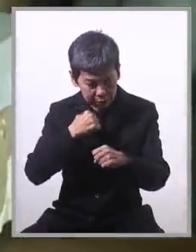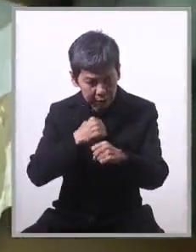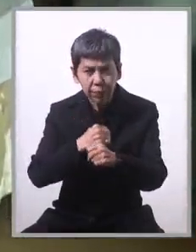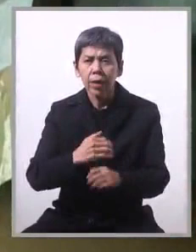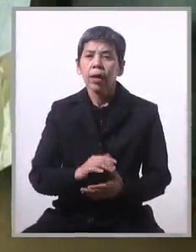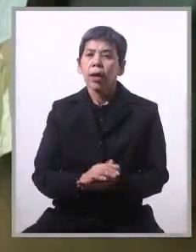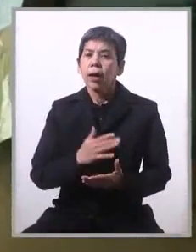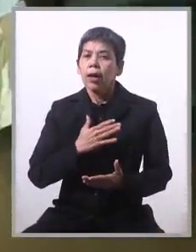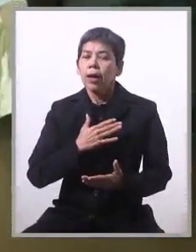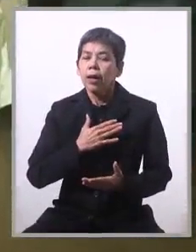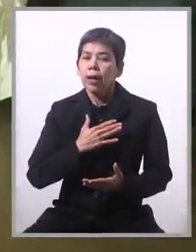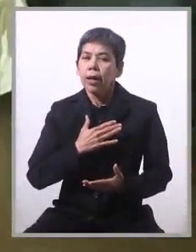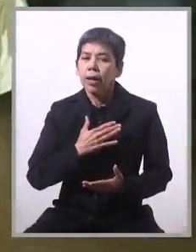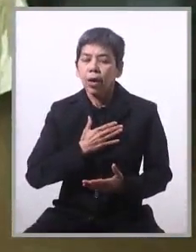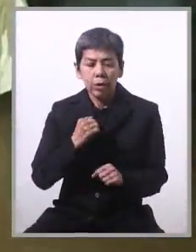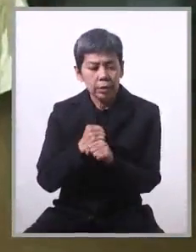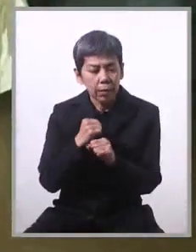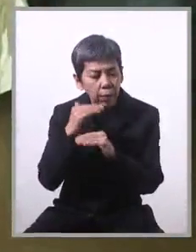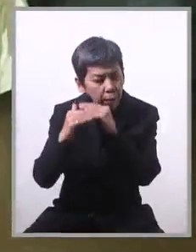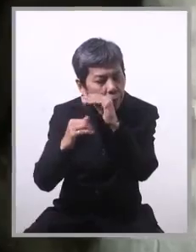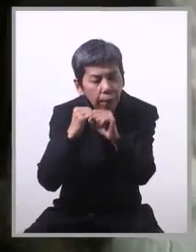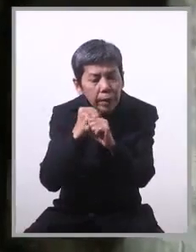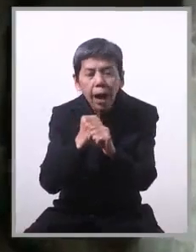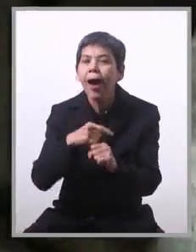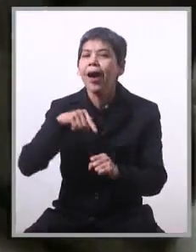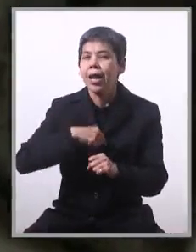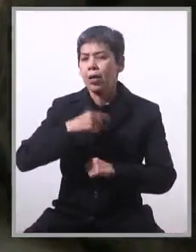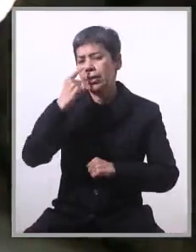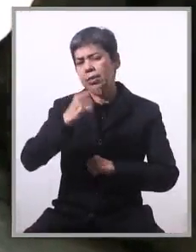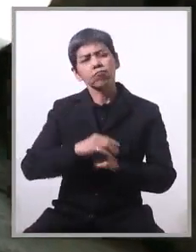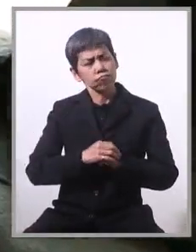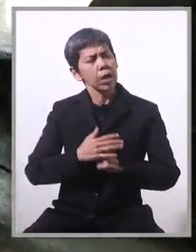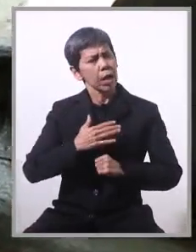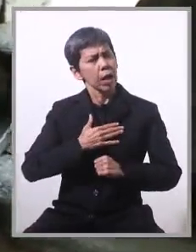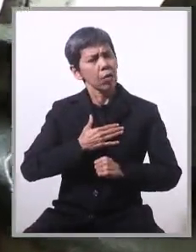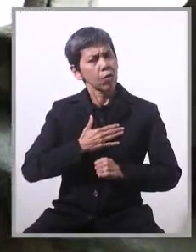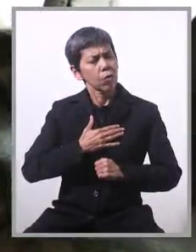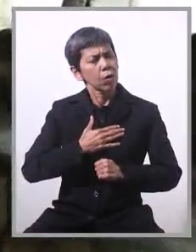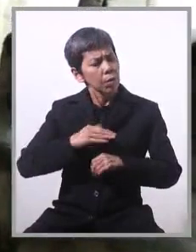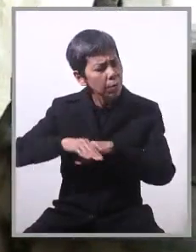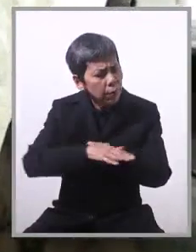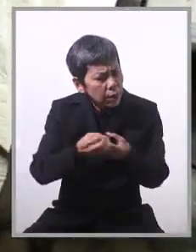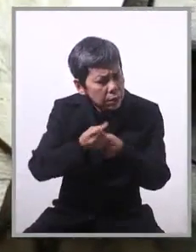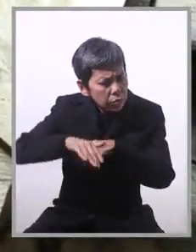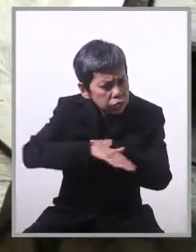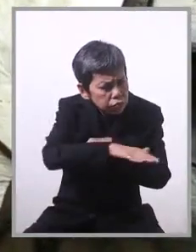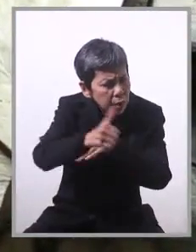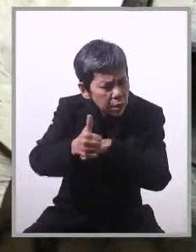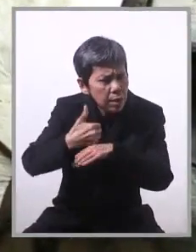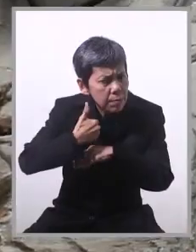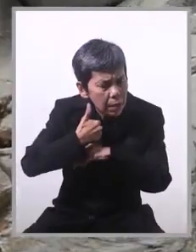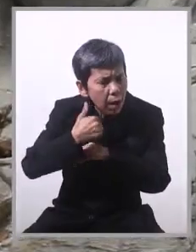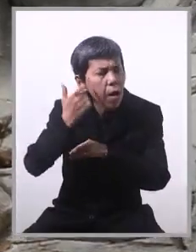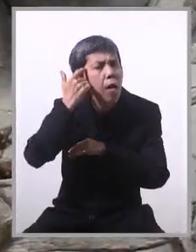แล้วแล้วก็เลยจะพัดจะผูกก็มาอยู่ตรงนี้ก็เลยมองว่าเอ้ยเรามีบรรยากาศอย่างนี้แล้วเ